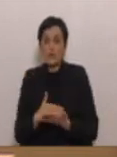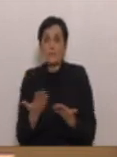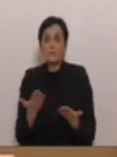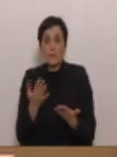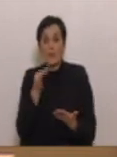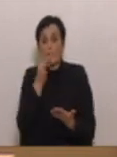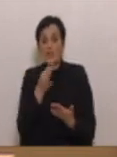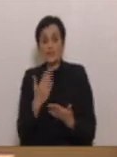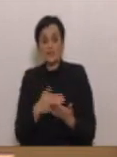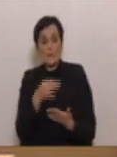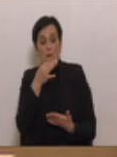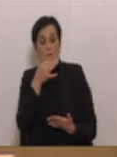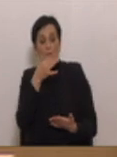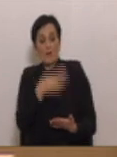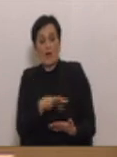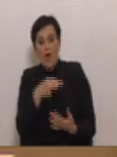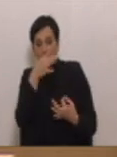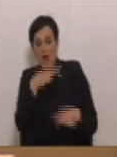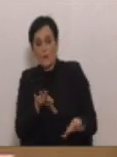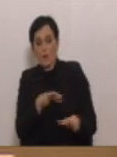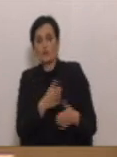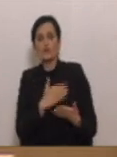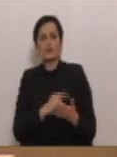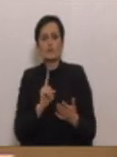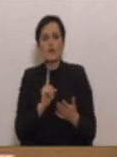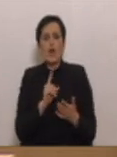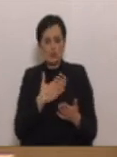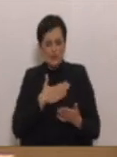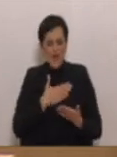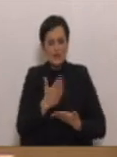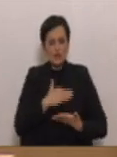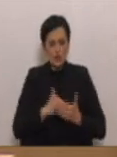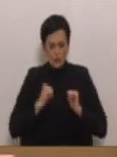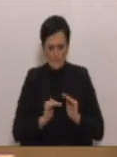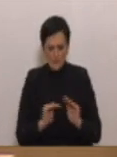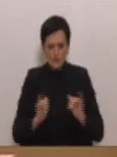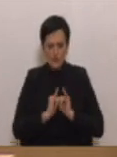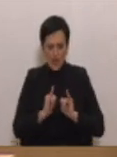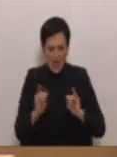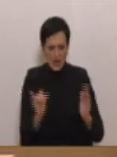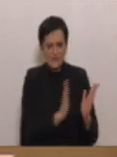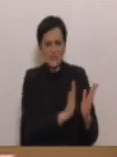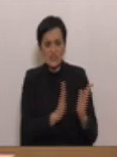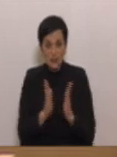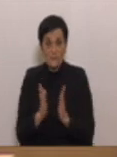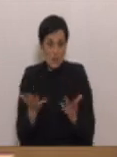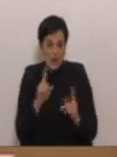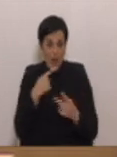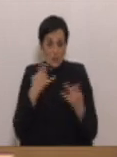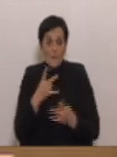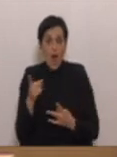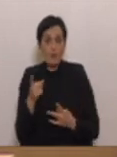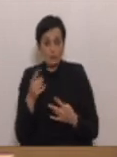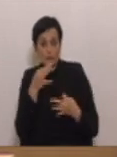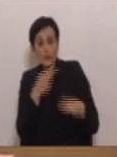დაგიწუნებენ შემდეგ იმ პოლიტიკას, რომლის შედეგია სტაბილურობა, მშვიდობა, განვითარება, რა თქმა უნდა დაგიწუნებენ. იმიტომ რომ